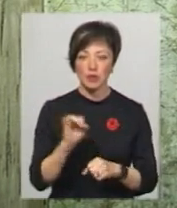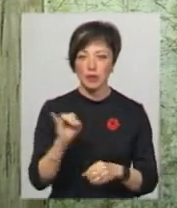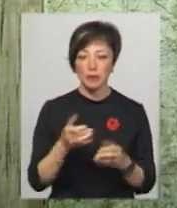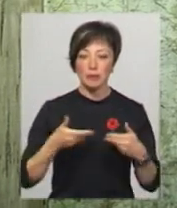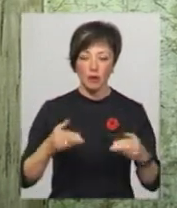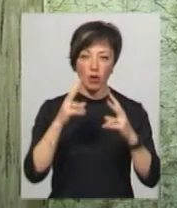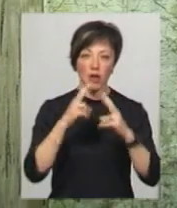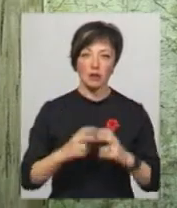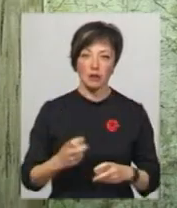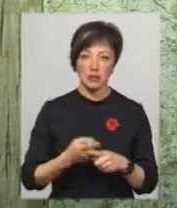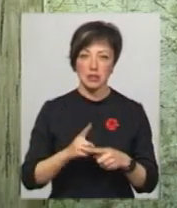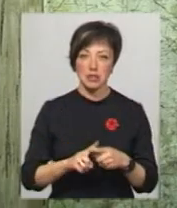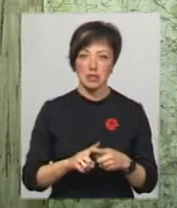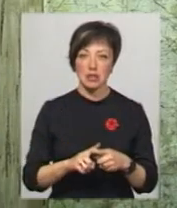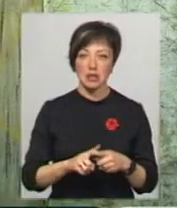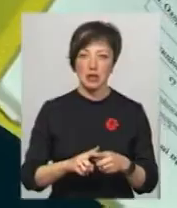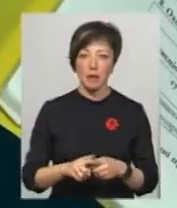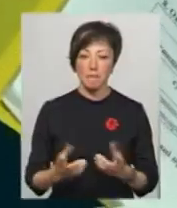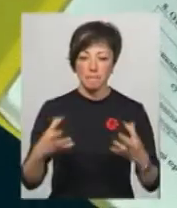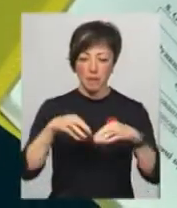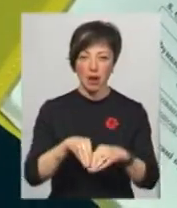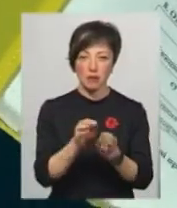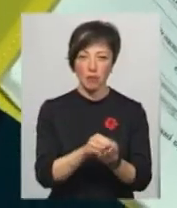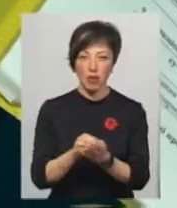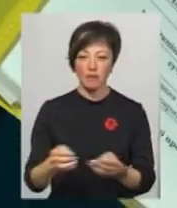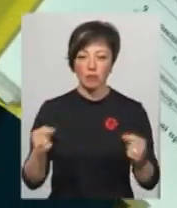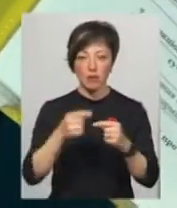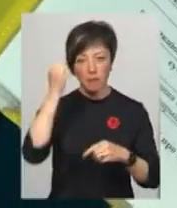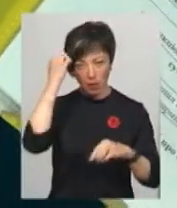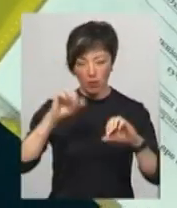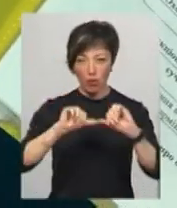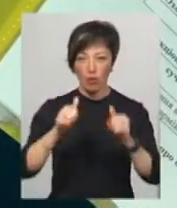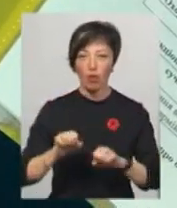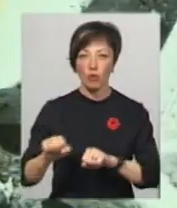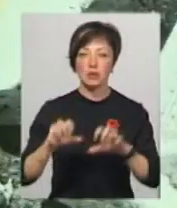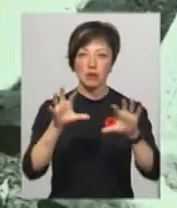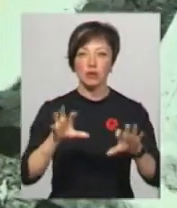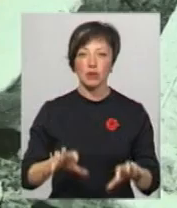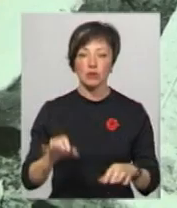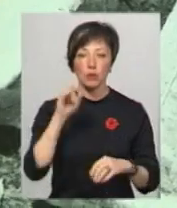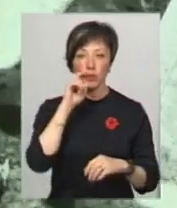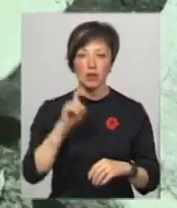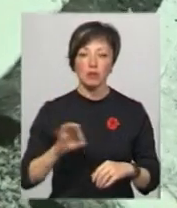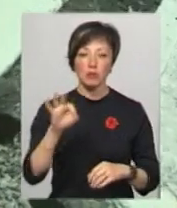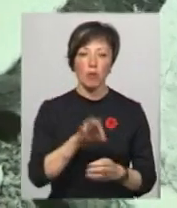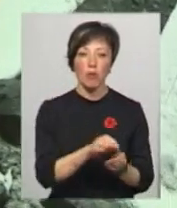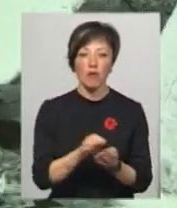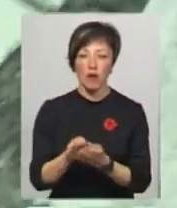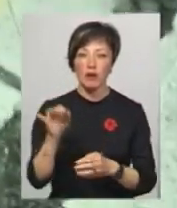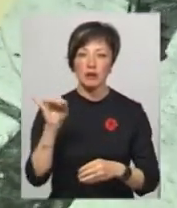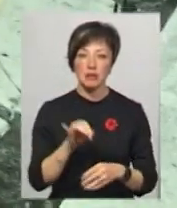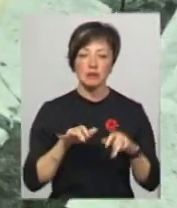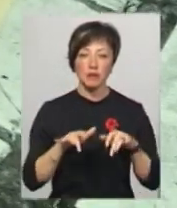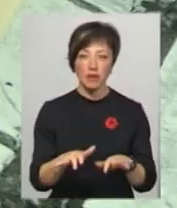ми оглядали ці братські могили. Відповідно до пам'ятку охоронного законодавства та закону України про поховання та